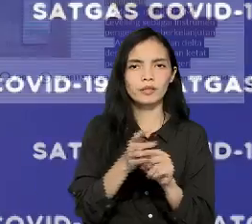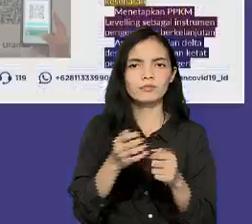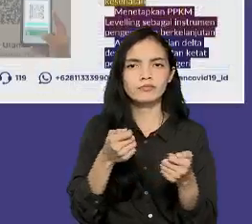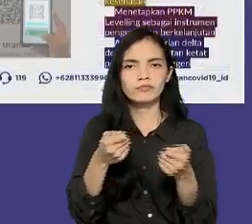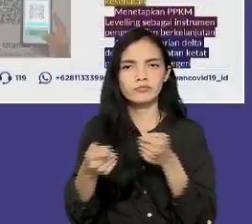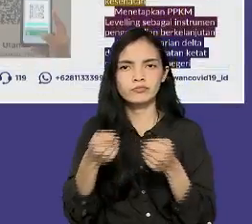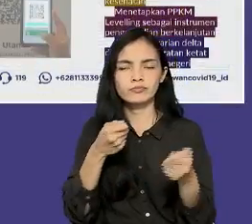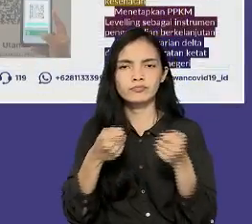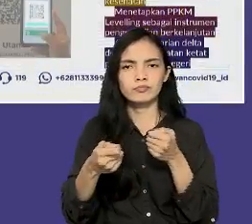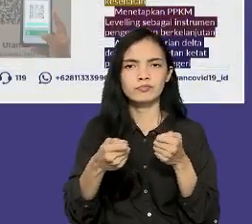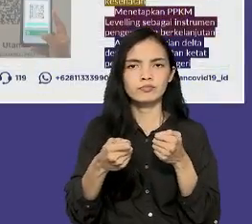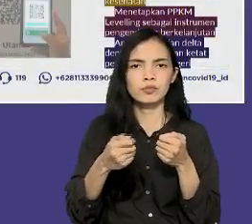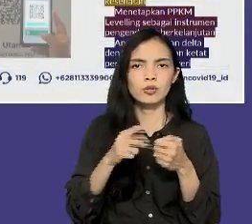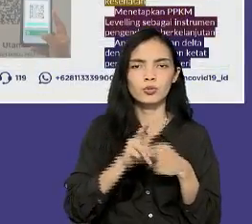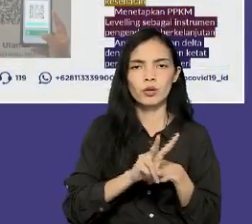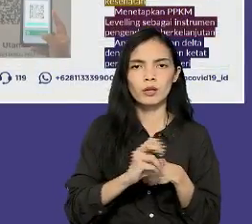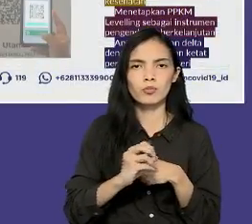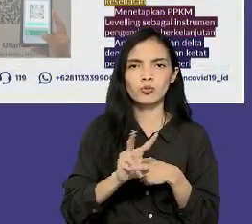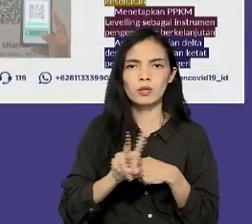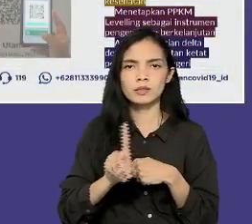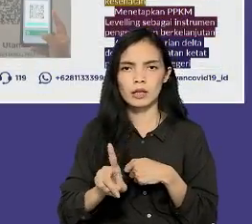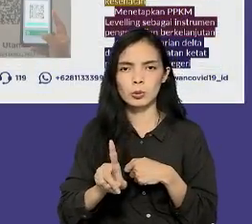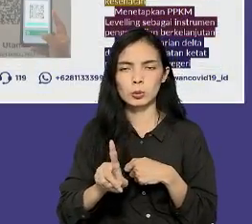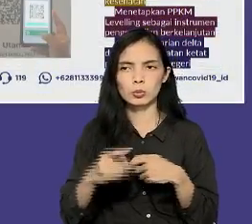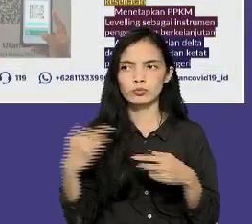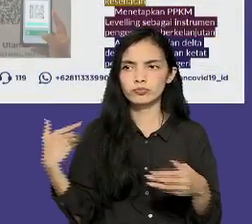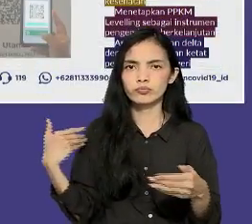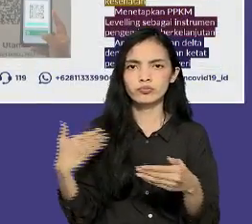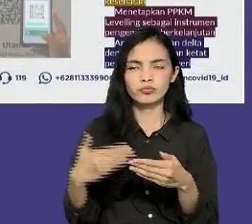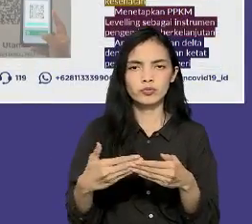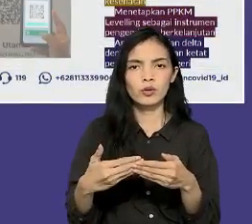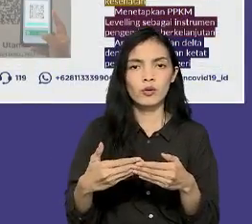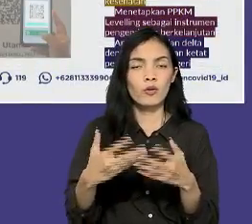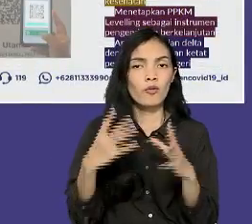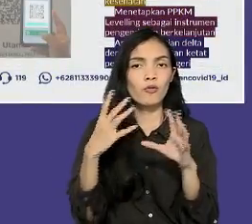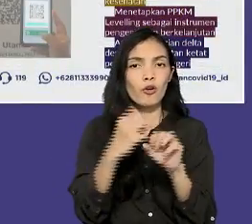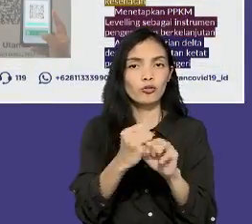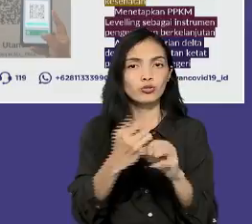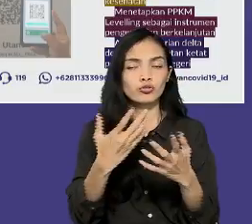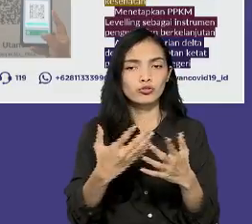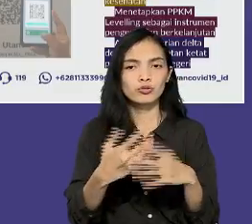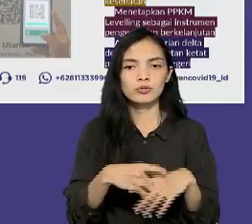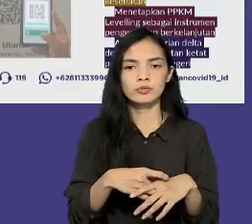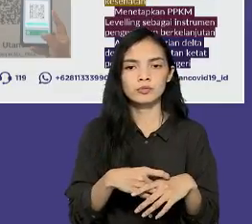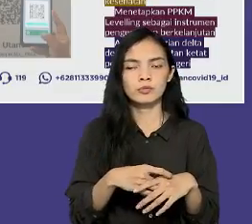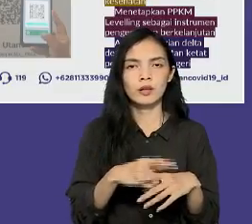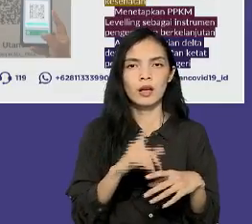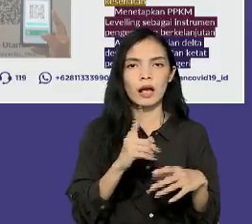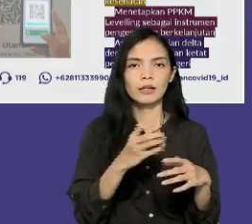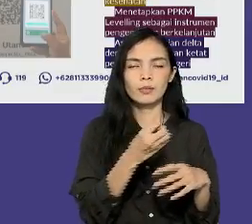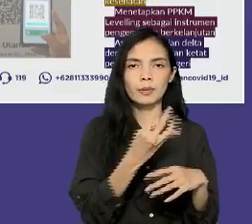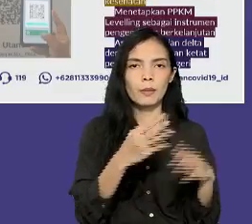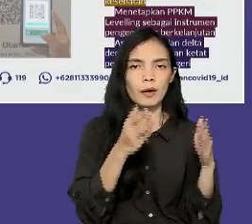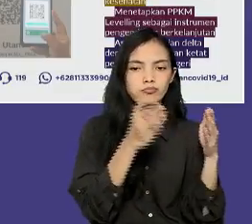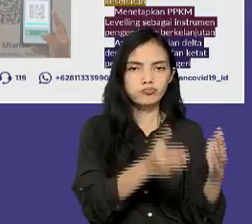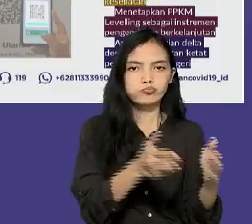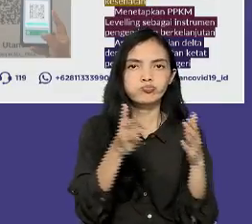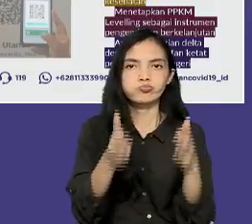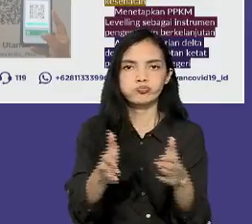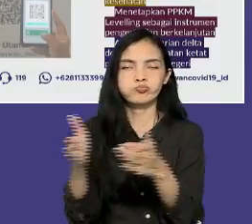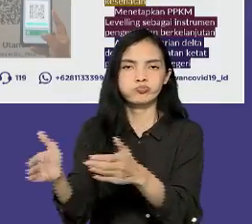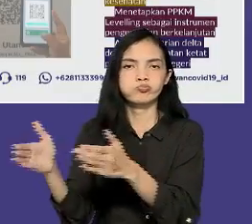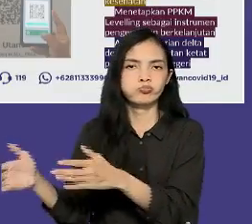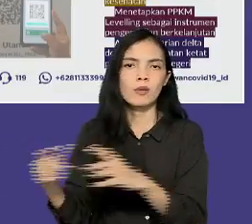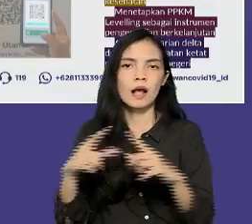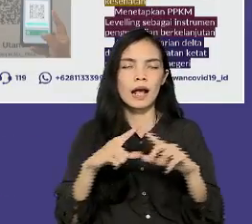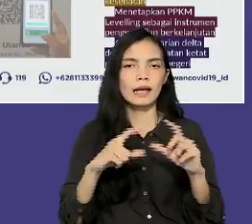COVID-19 selama tahun 2021 dengan berfokus pada tiap aspeknya, di antaranya yang